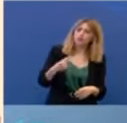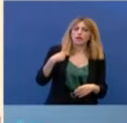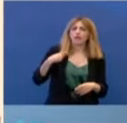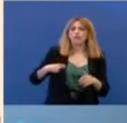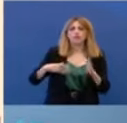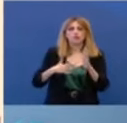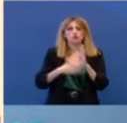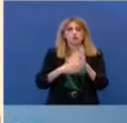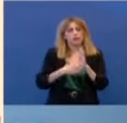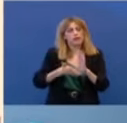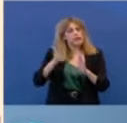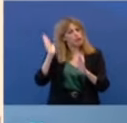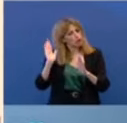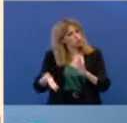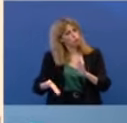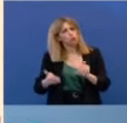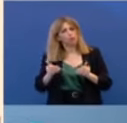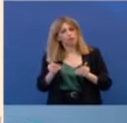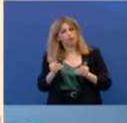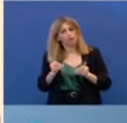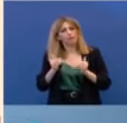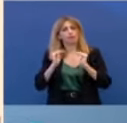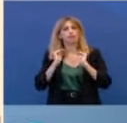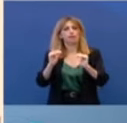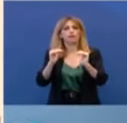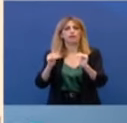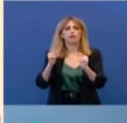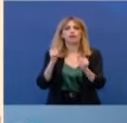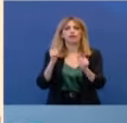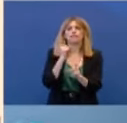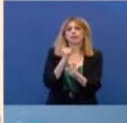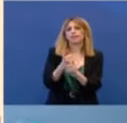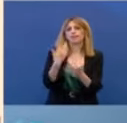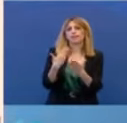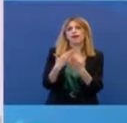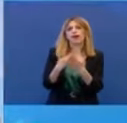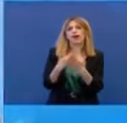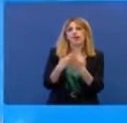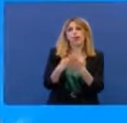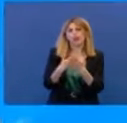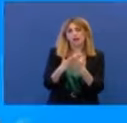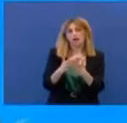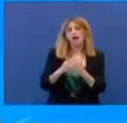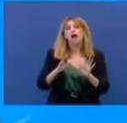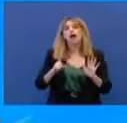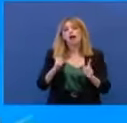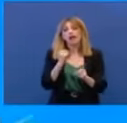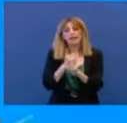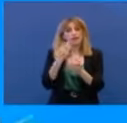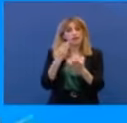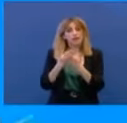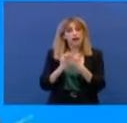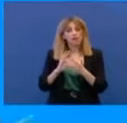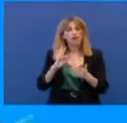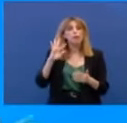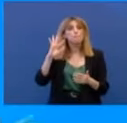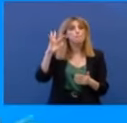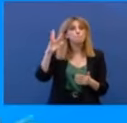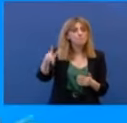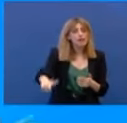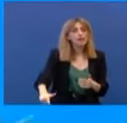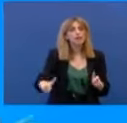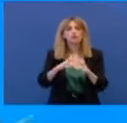διακεκομένα της άδειας ειδικού σκοπού, να την χρησιμοποιήσουν μέχρι να κλείσουν τα σχολεία μόνο για